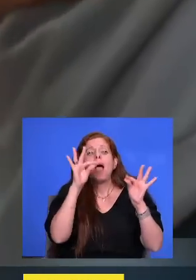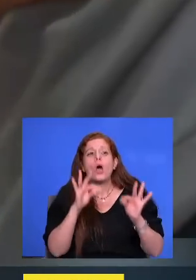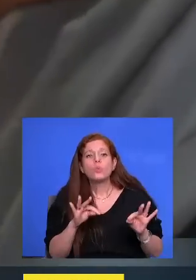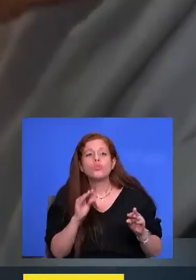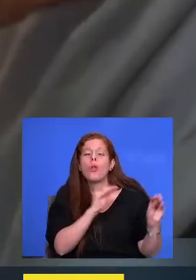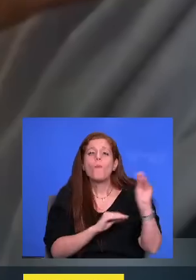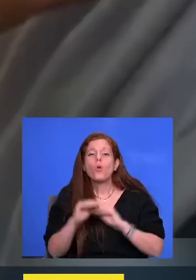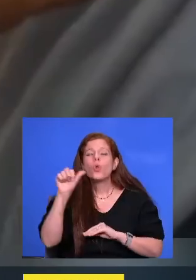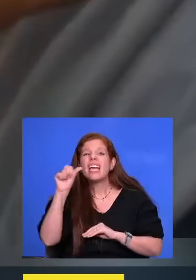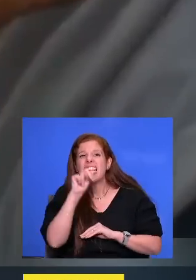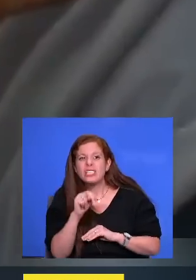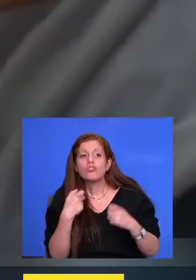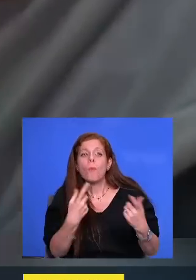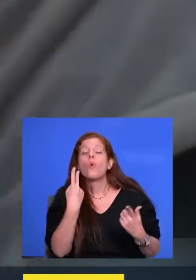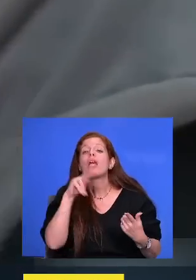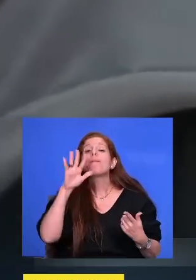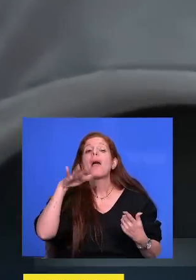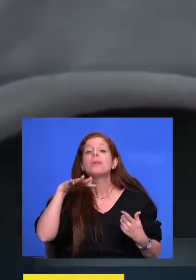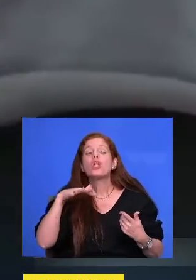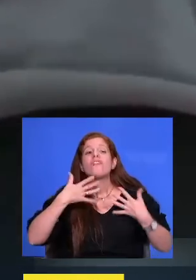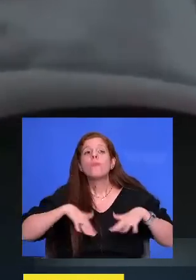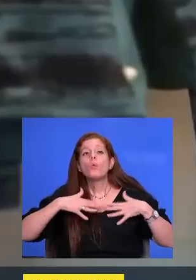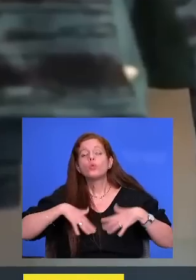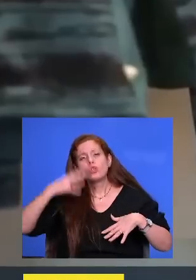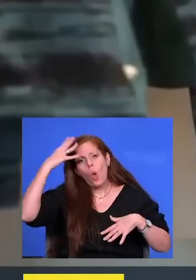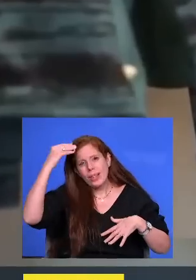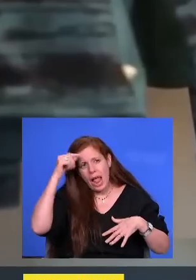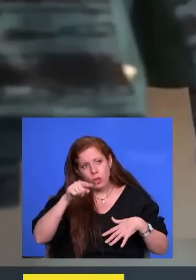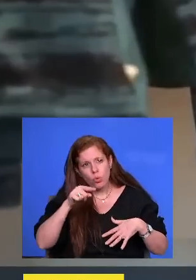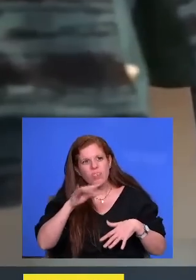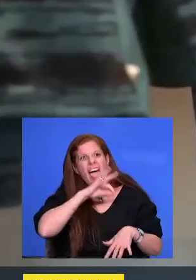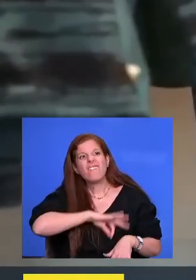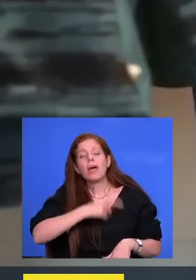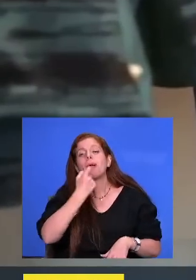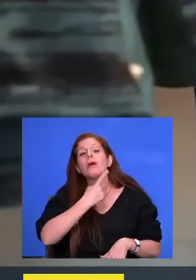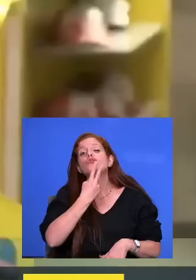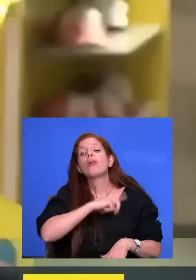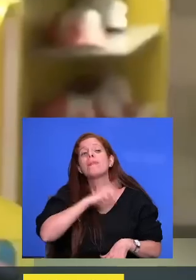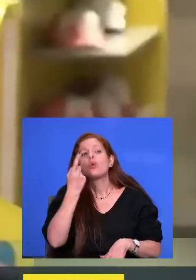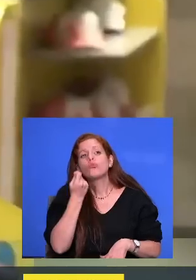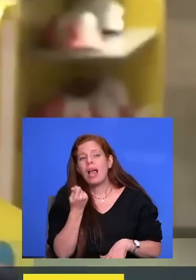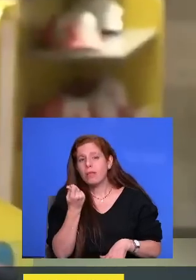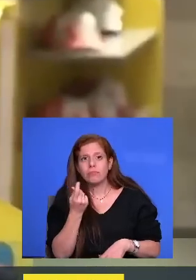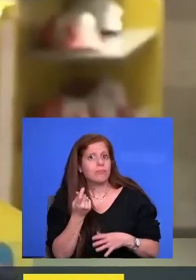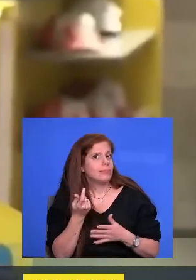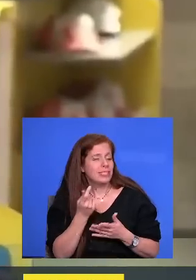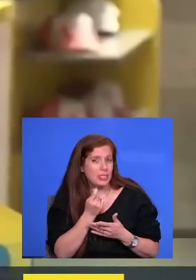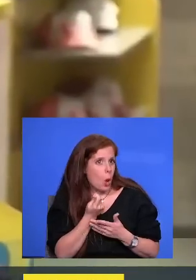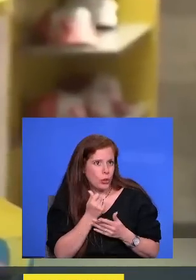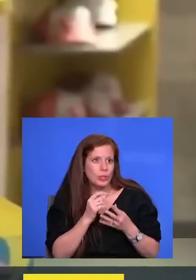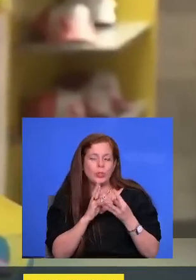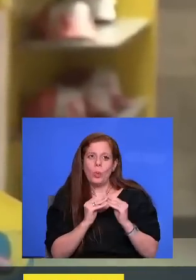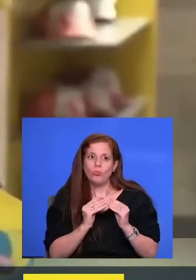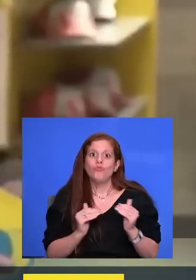הנאסר שמכרו יותר מ-5,000 חולצות של רונלדו. הרווחים כמעט 2 מיליון שקלים, לא סכום שמשתווה לחוזה העתק